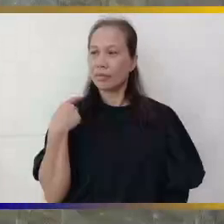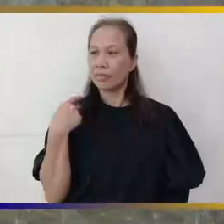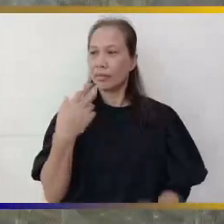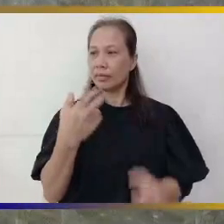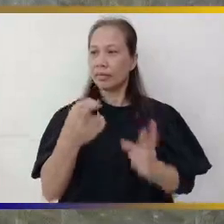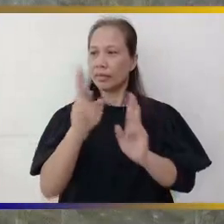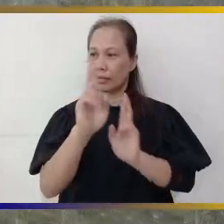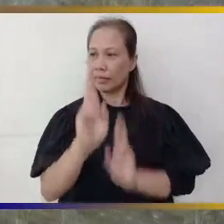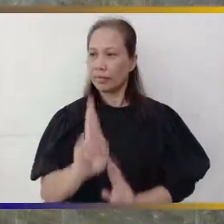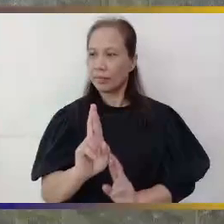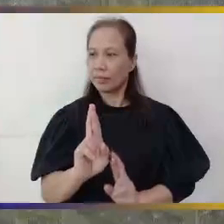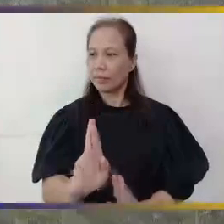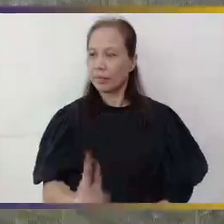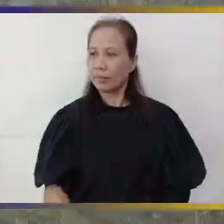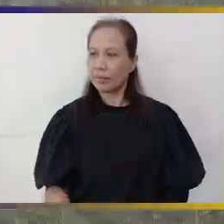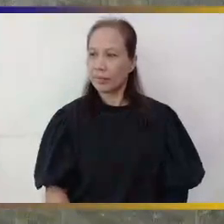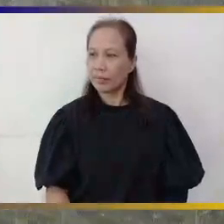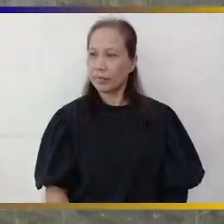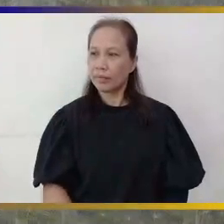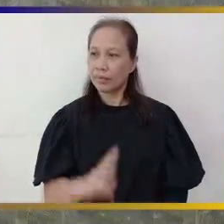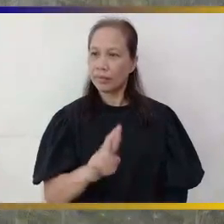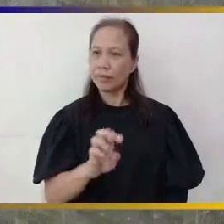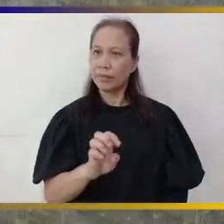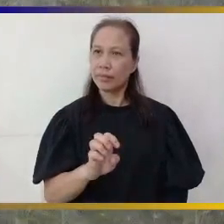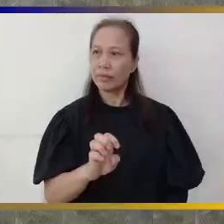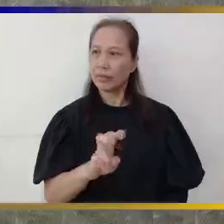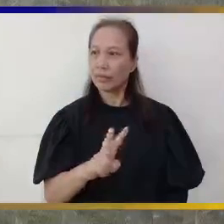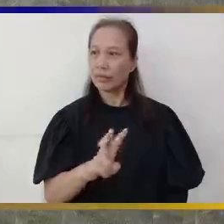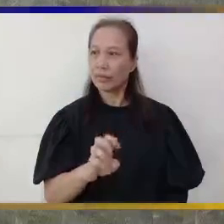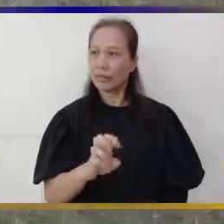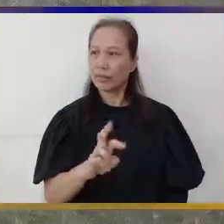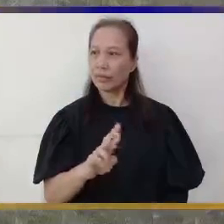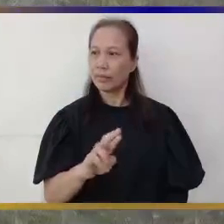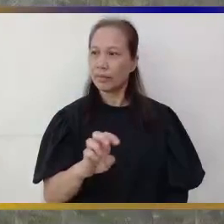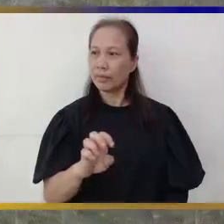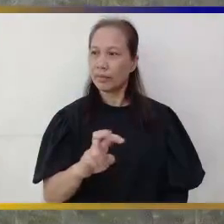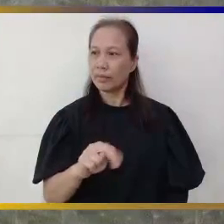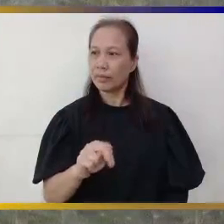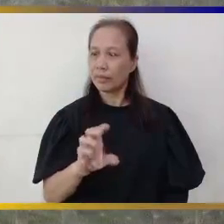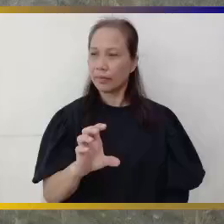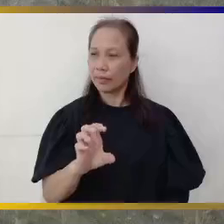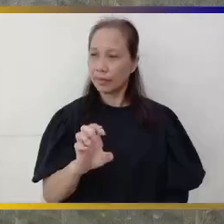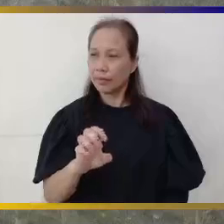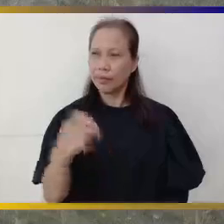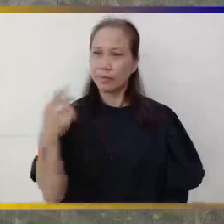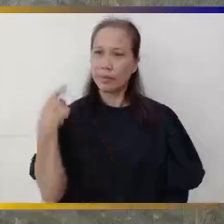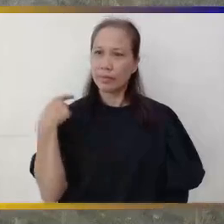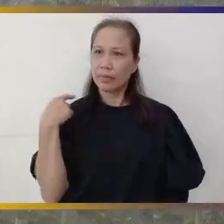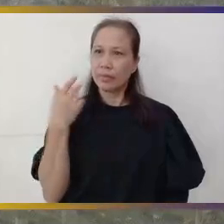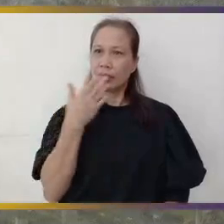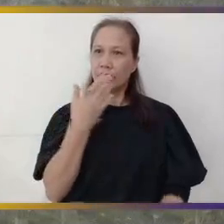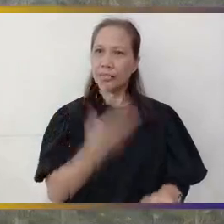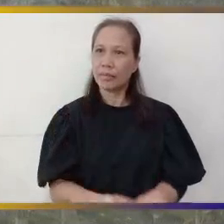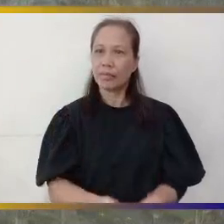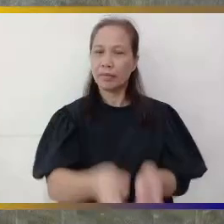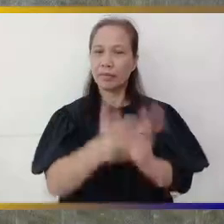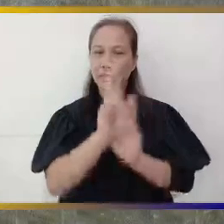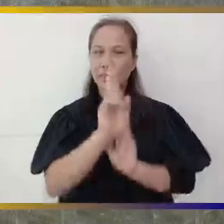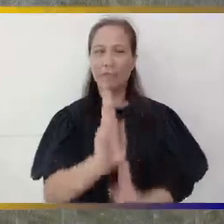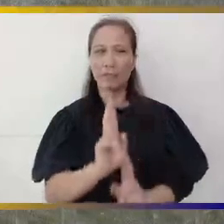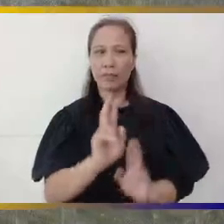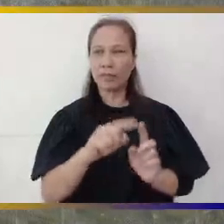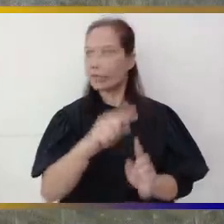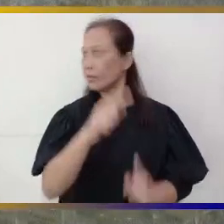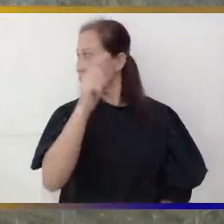pong Uh ah reverence mga kapatid ay meron po tayong magandang respect sa Diyos